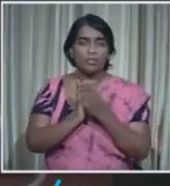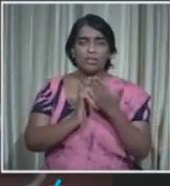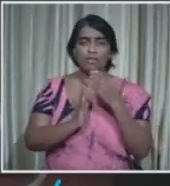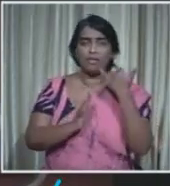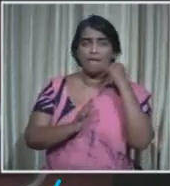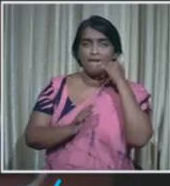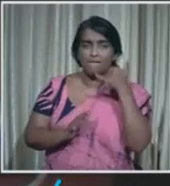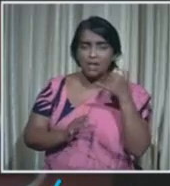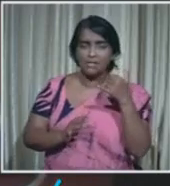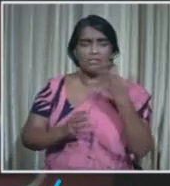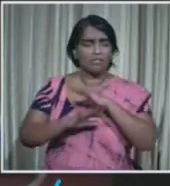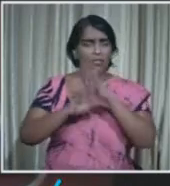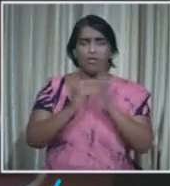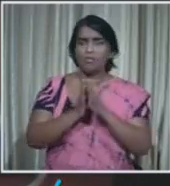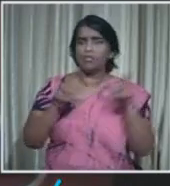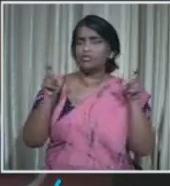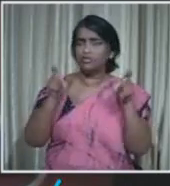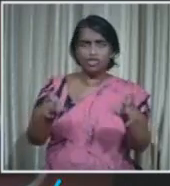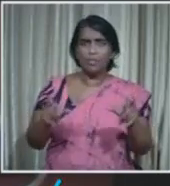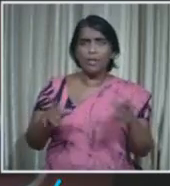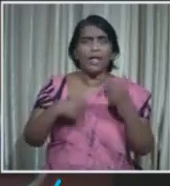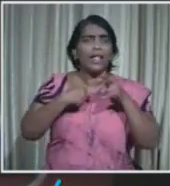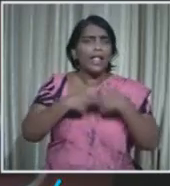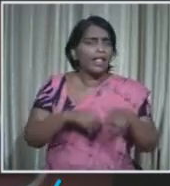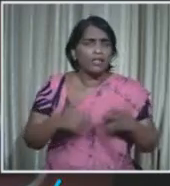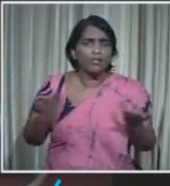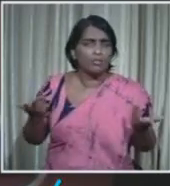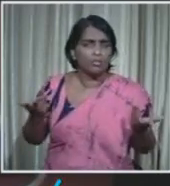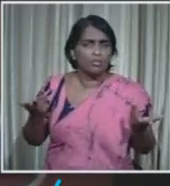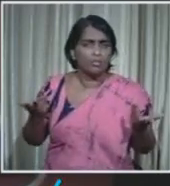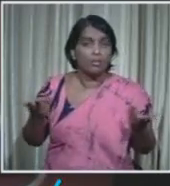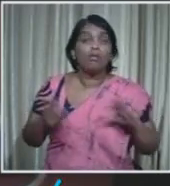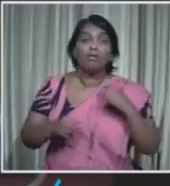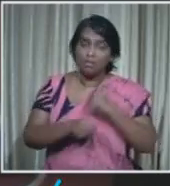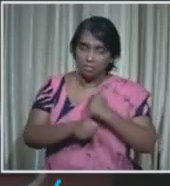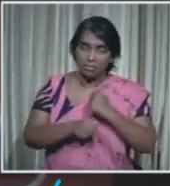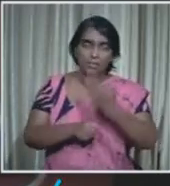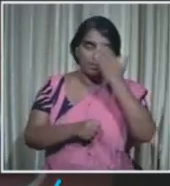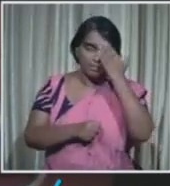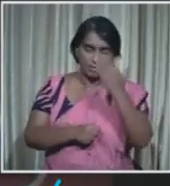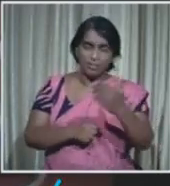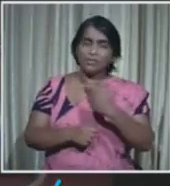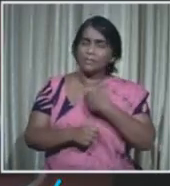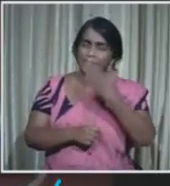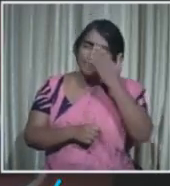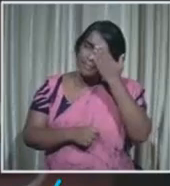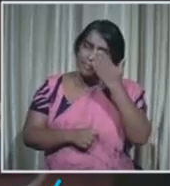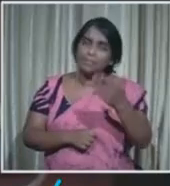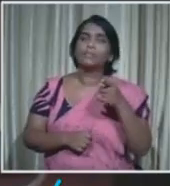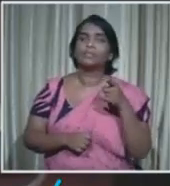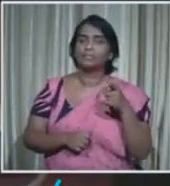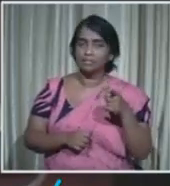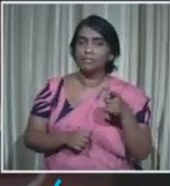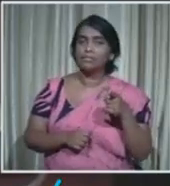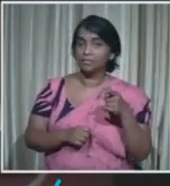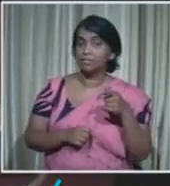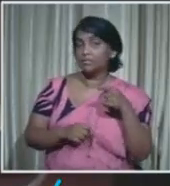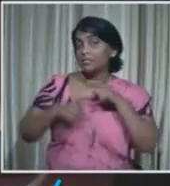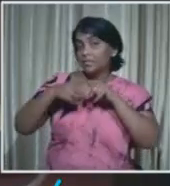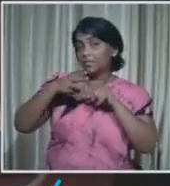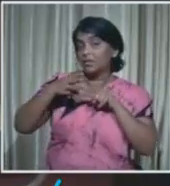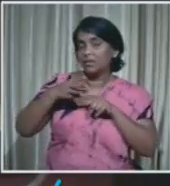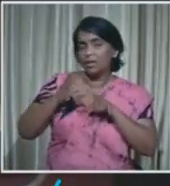එකක්ම තහනම් කරේ මොකද්ද හේතුව ඒකට රජෙන් මම ඉල්ලීමක් කරනවා කරුණා කරලා මේකට